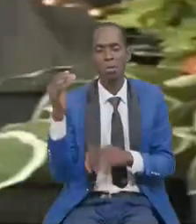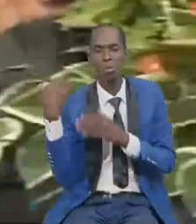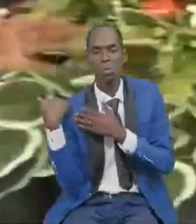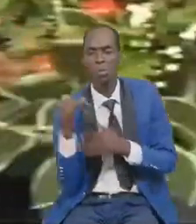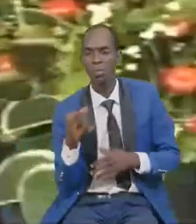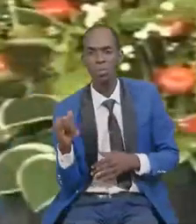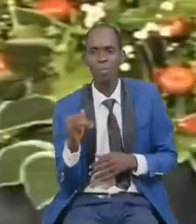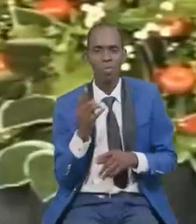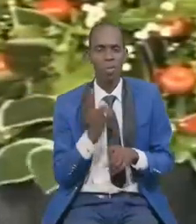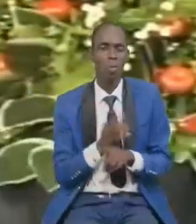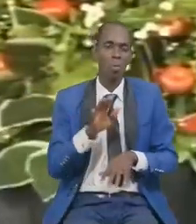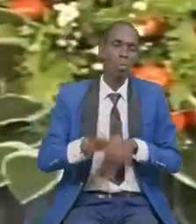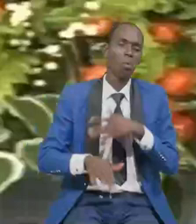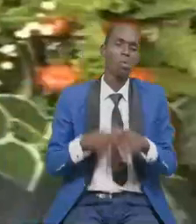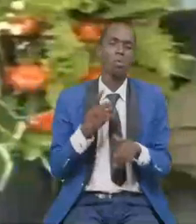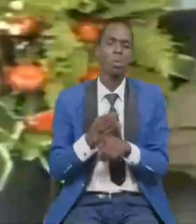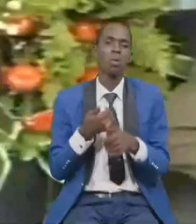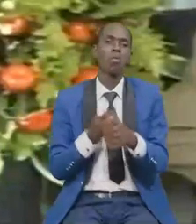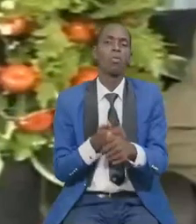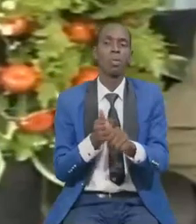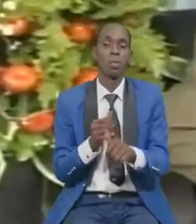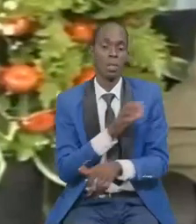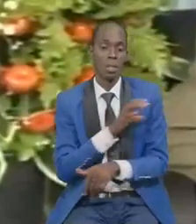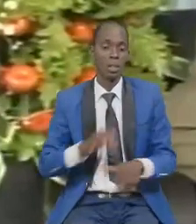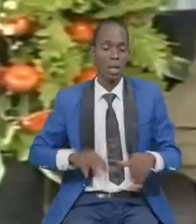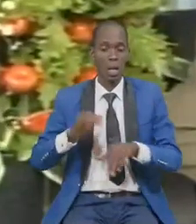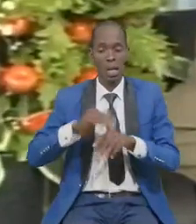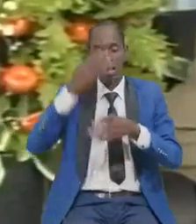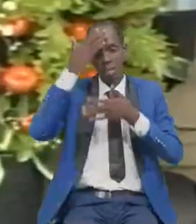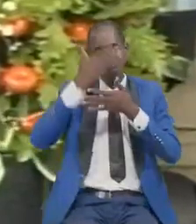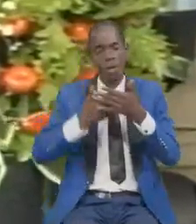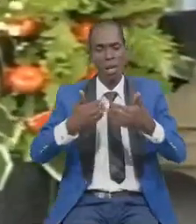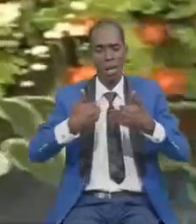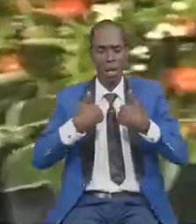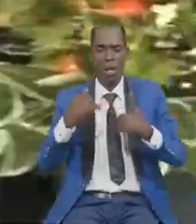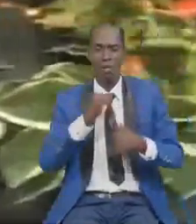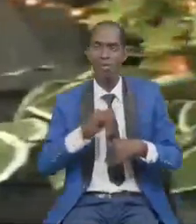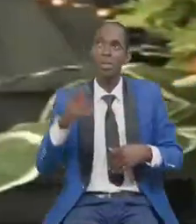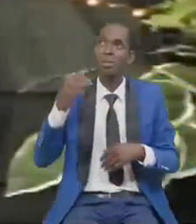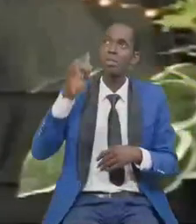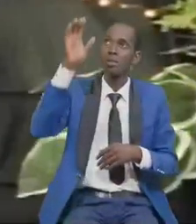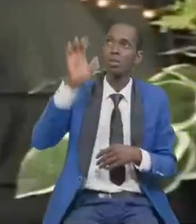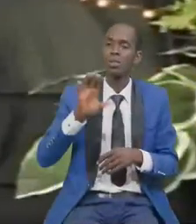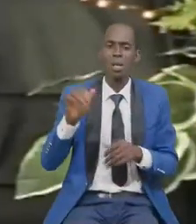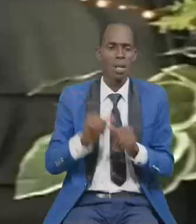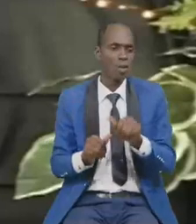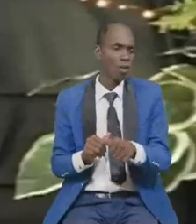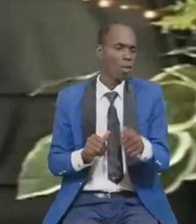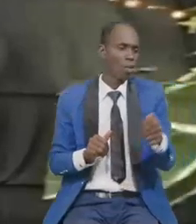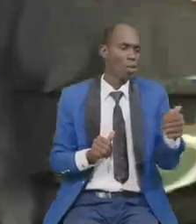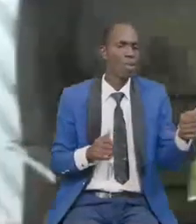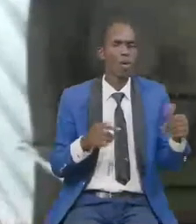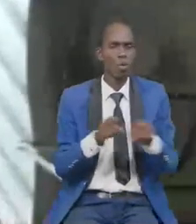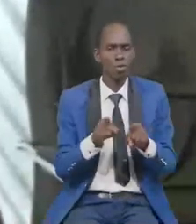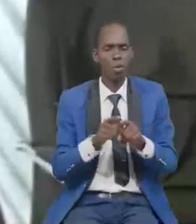suit. Christ devant, portant une croix. Tous ceux qui sont derrière, portant leur croix. Et maintenant